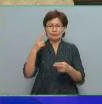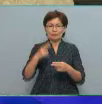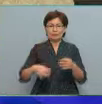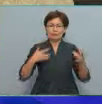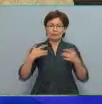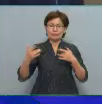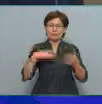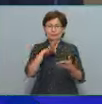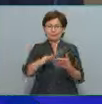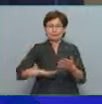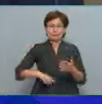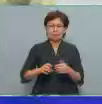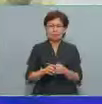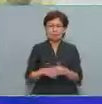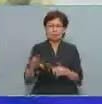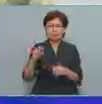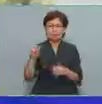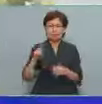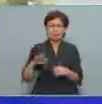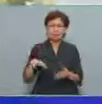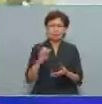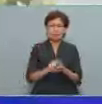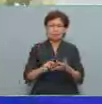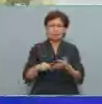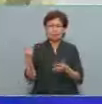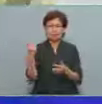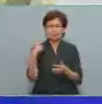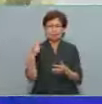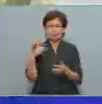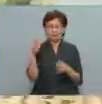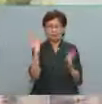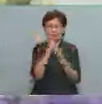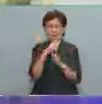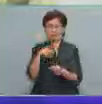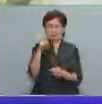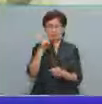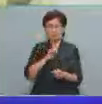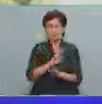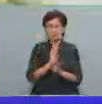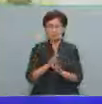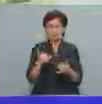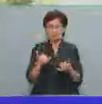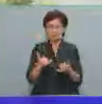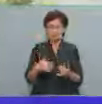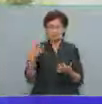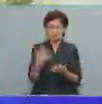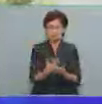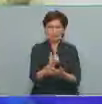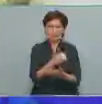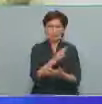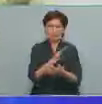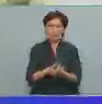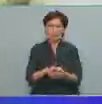мерекелік концертіне ұласты. Созақтық диқандар мен шаруалар ауа райының қолайсызына қарамастан биылда зор табыстарға жетіп отыр. Мұндай